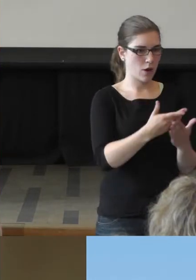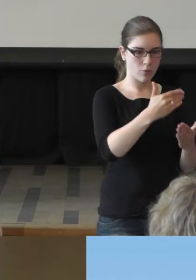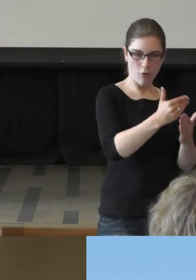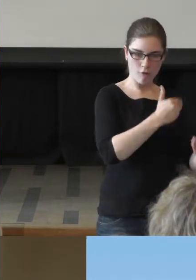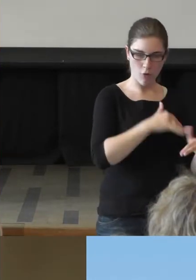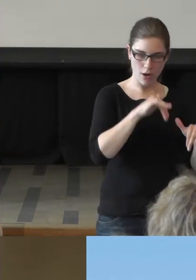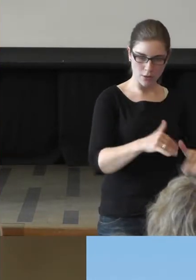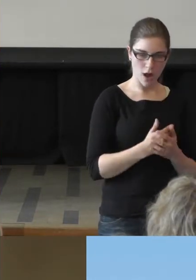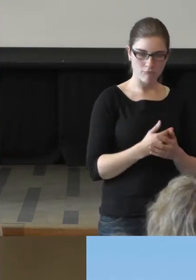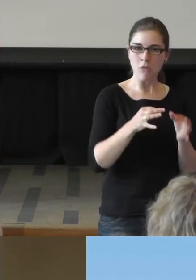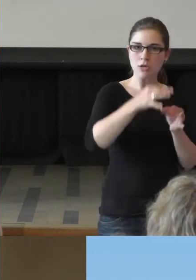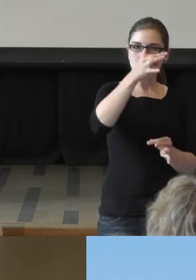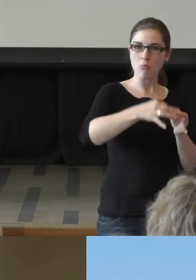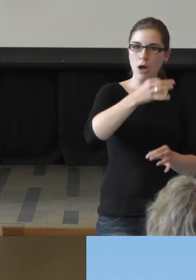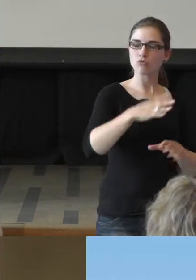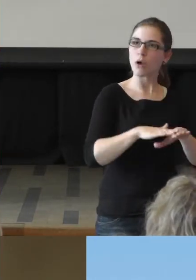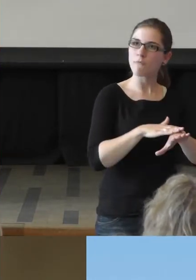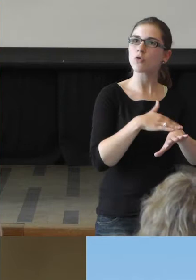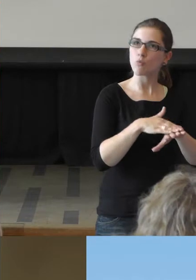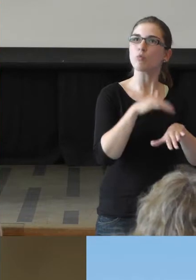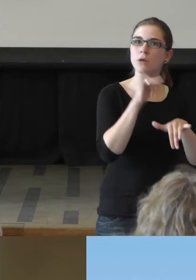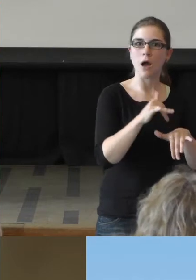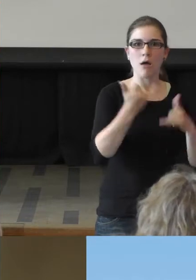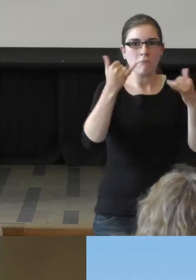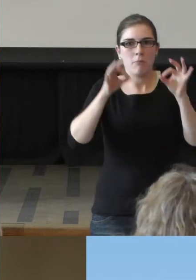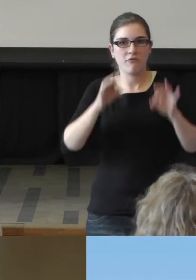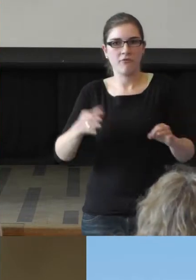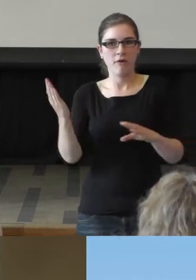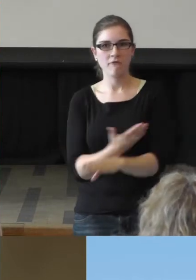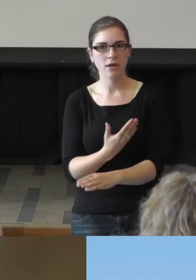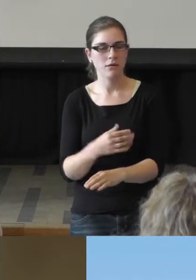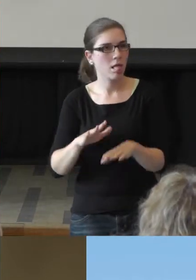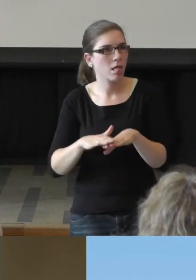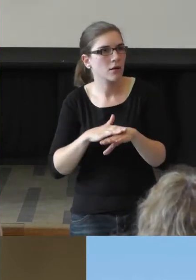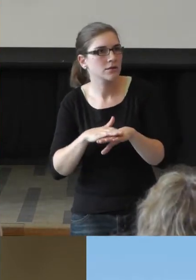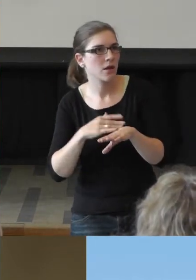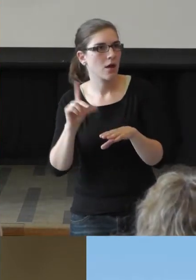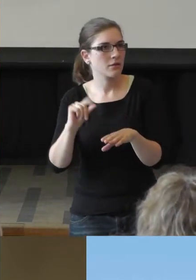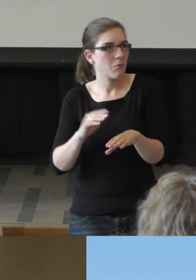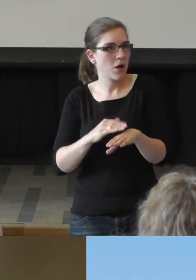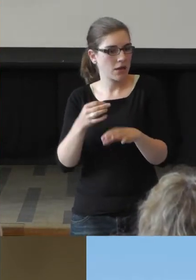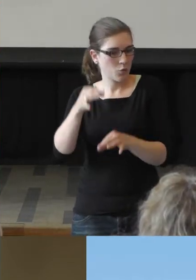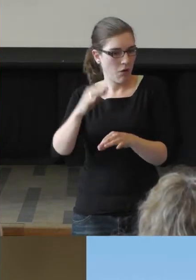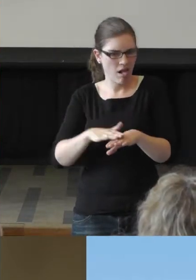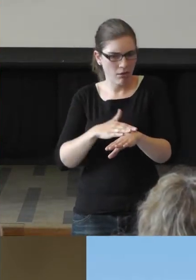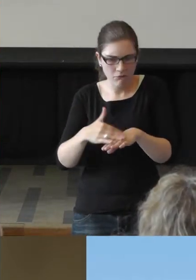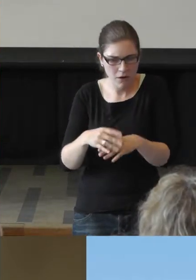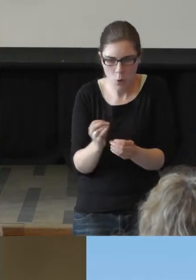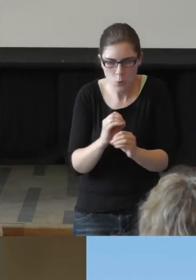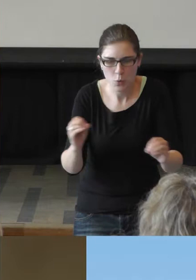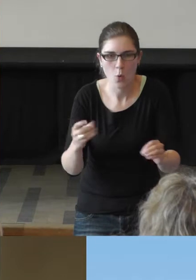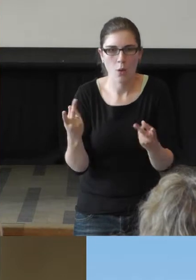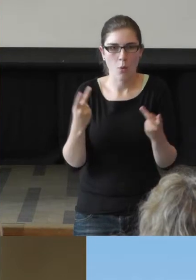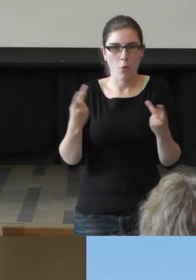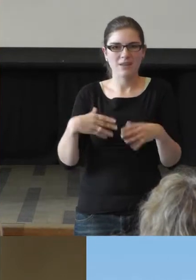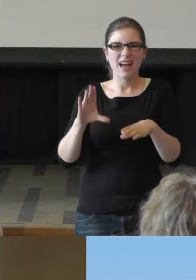zum Beispiel eine Temperaturempfindung ist nicht mehr da. Ein Taubheitsgefühl, dass also ein Empfinden gar nicht mehr da ist. Und eben weil halt das Empfinden nicht da